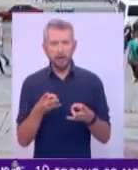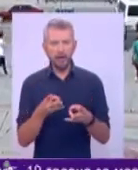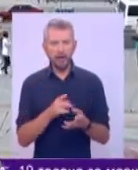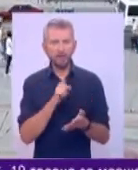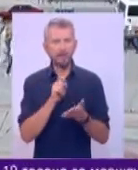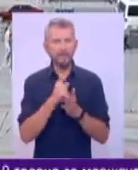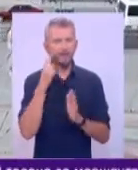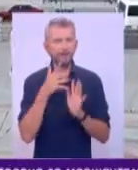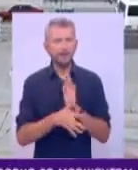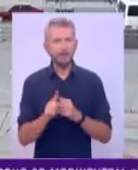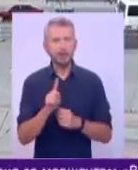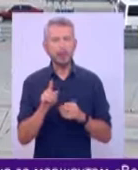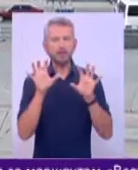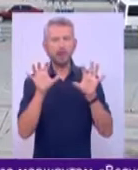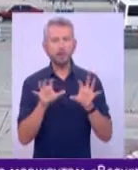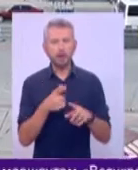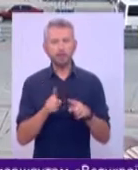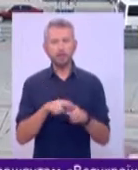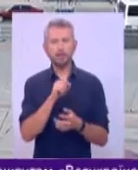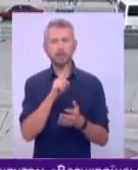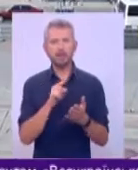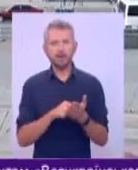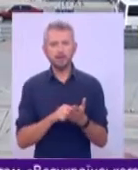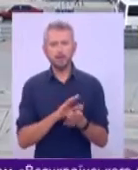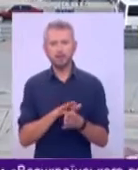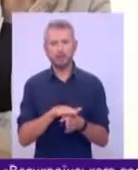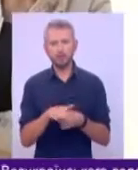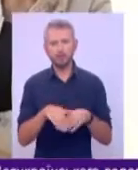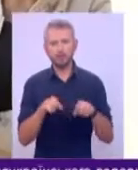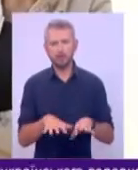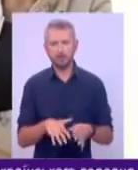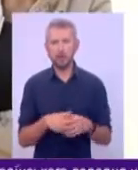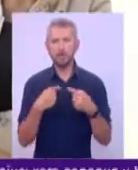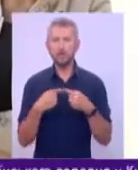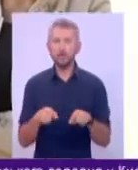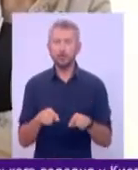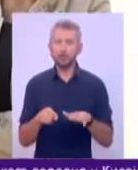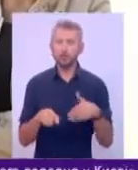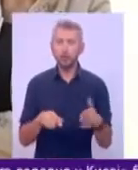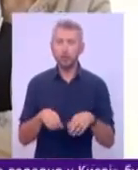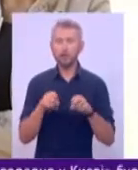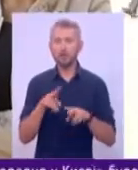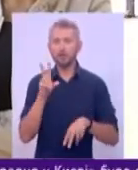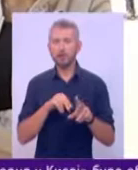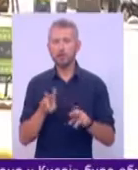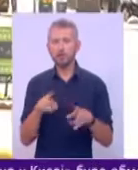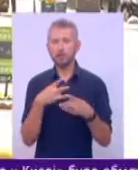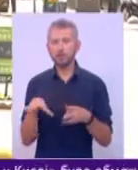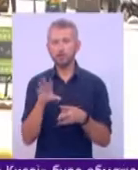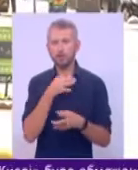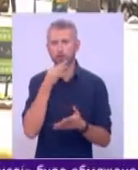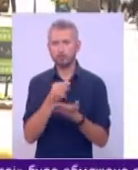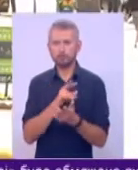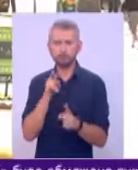повинні розуміти, що законодавчо це питання не зовсім регульовано. З іншого, експерти вважають, що не варто всю відповідальність перекладати